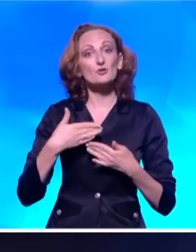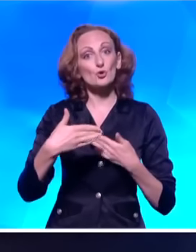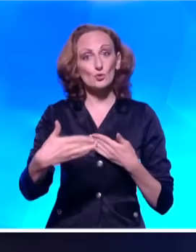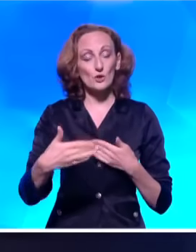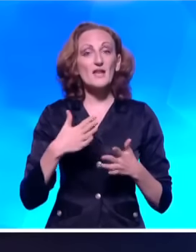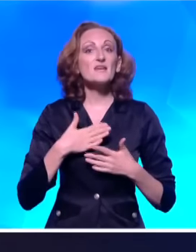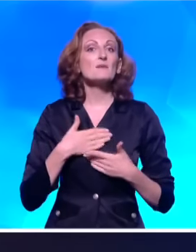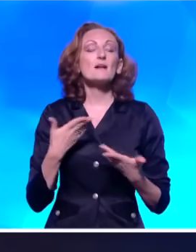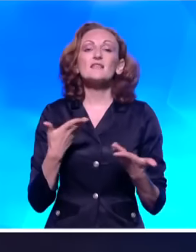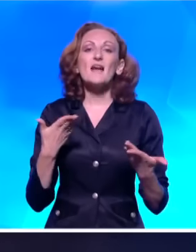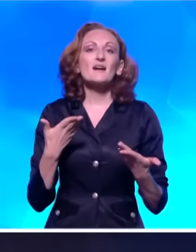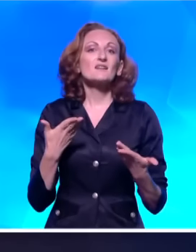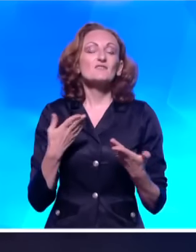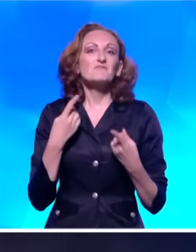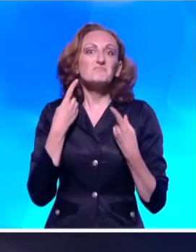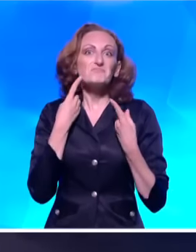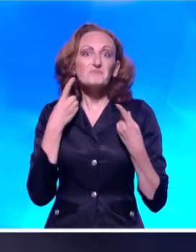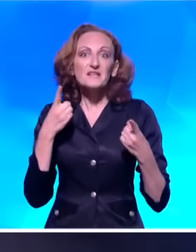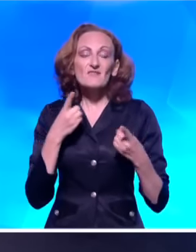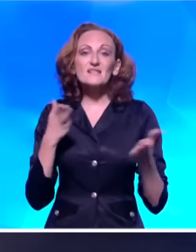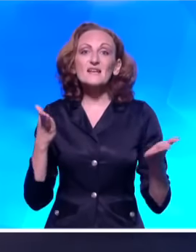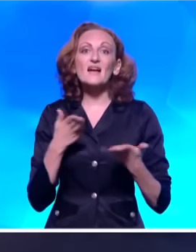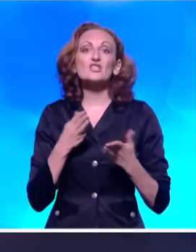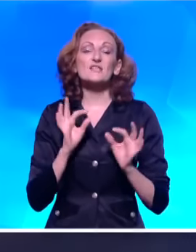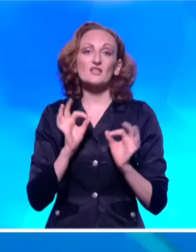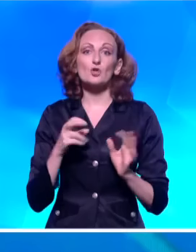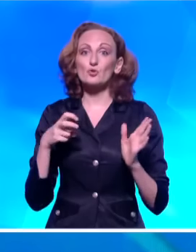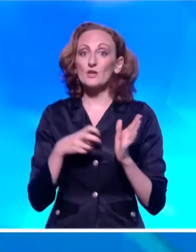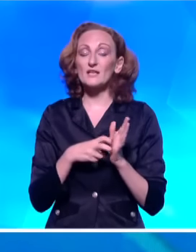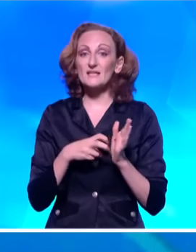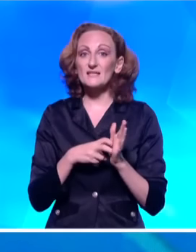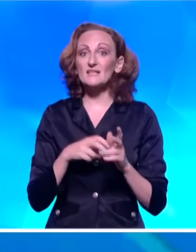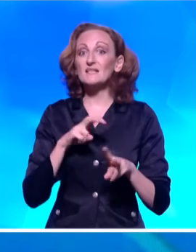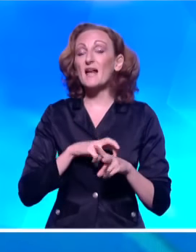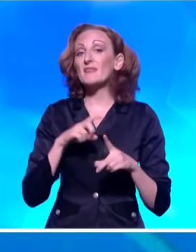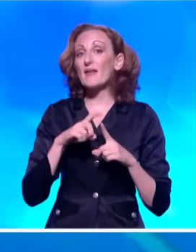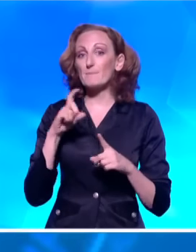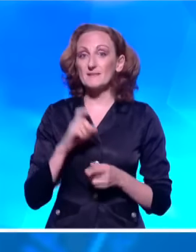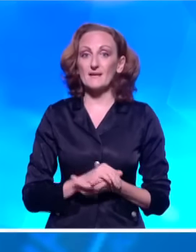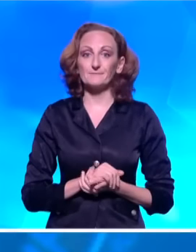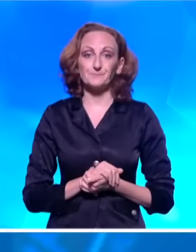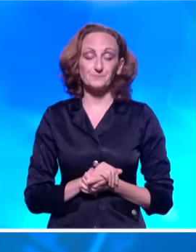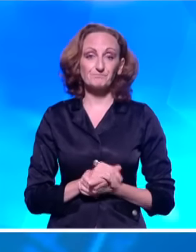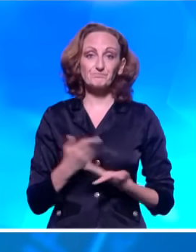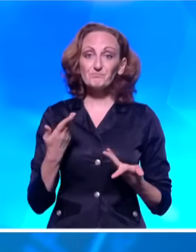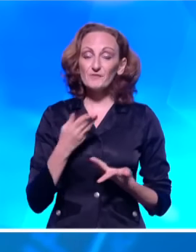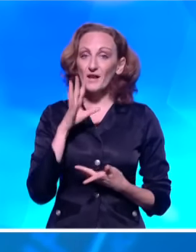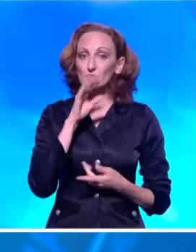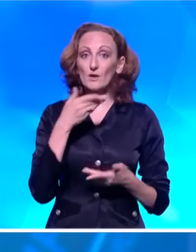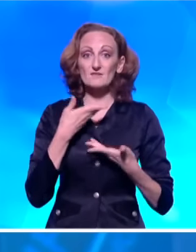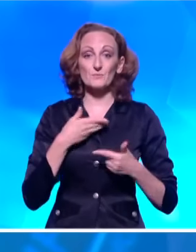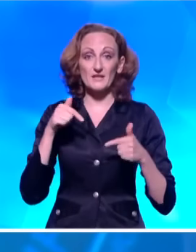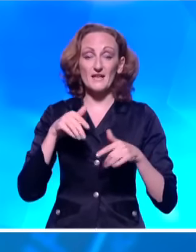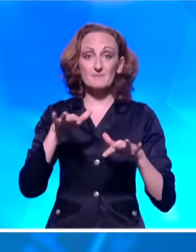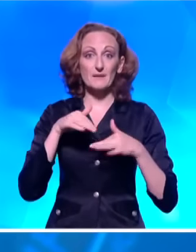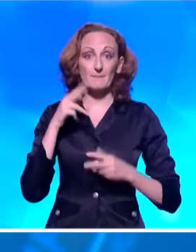има ли някакви неизвестни как ще става точно регистрацията, например, на ДПС? Както казах, ние днес приехме